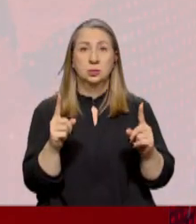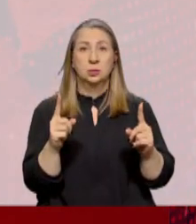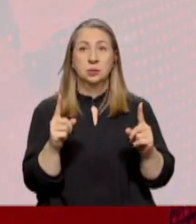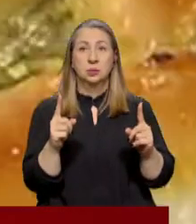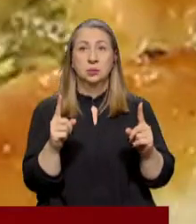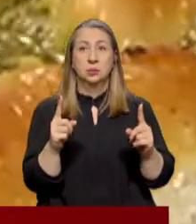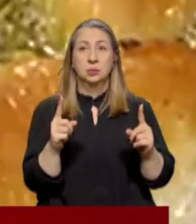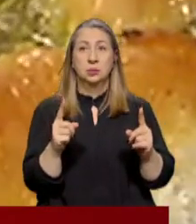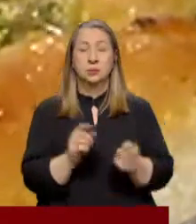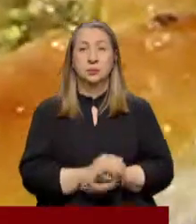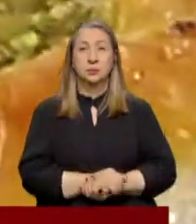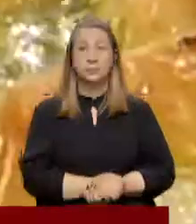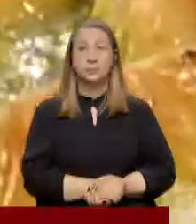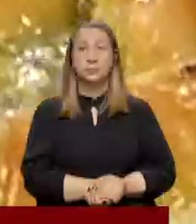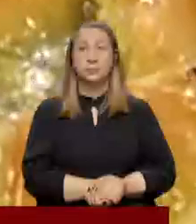kadar çıkıyor.